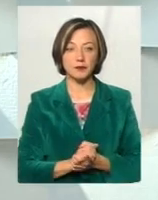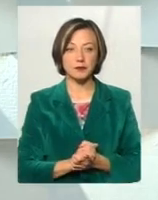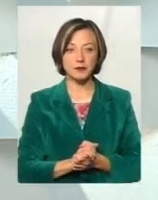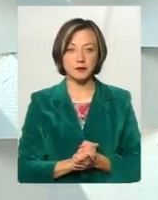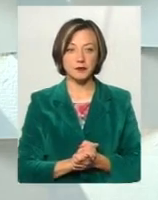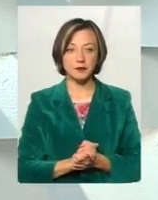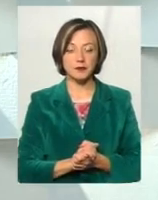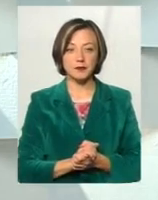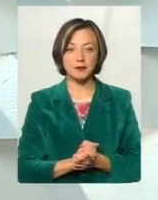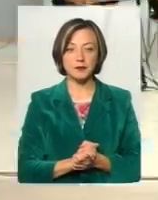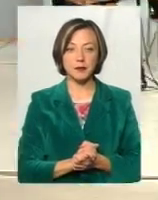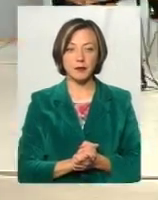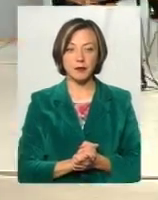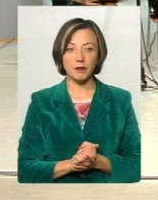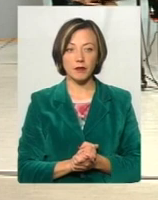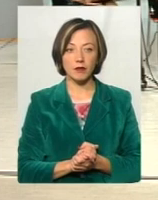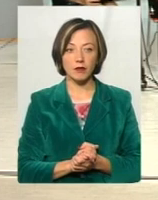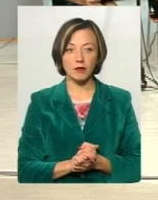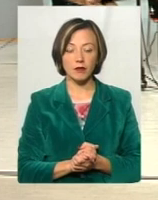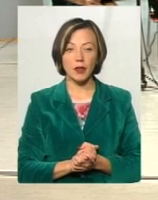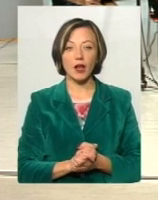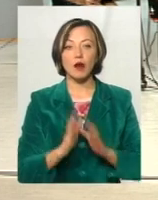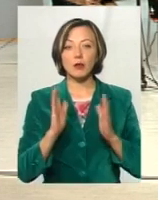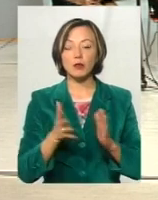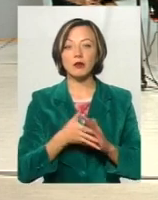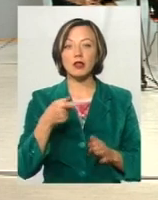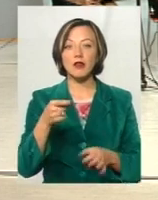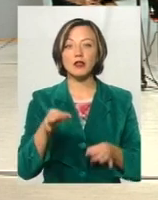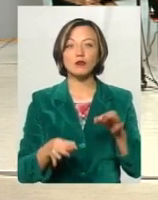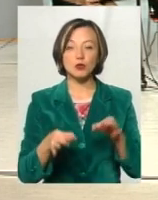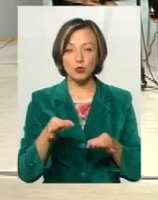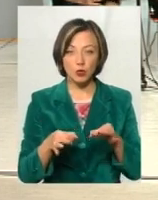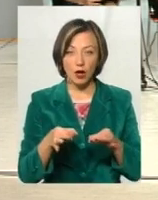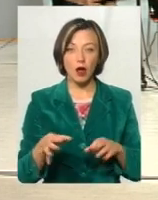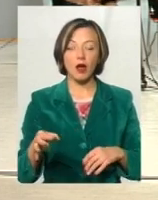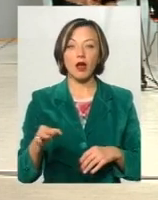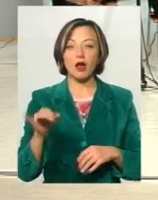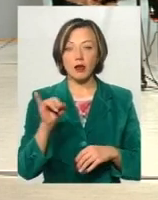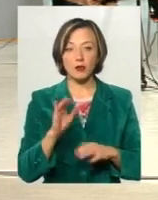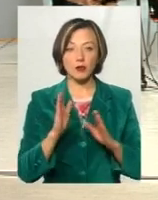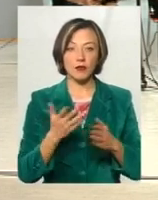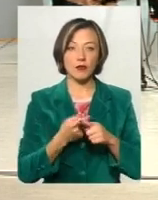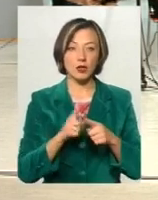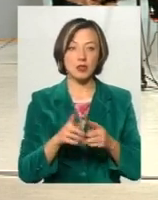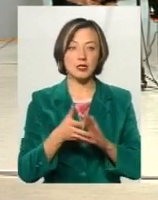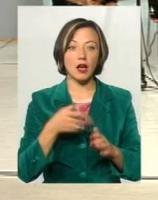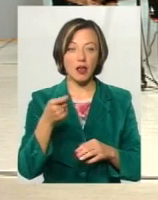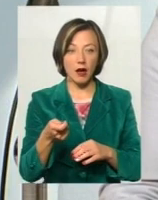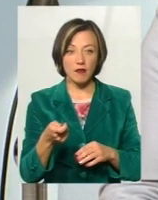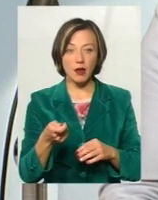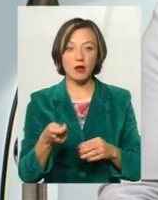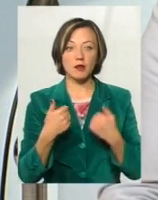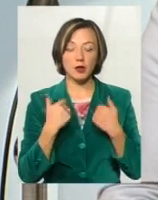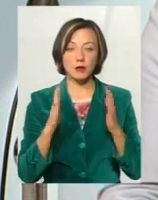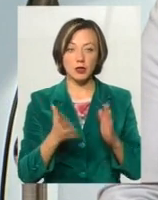я думаю, що є. Якщо я звертаюся до міського, що вдати до департаменту освіти і науки області, і ми будемо також розглядати зазначене